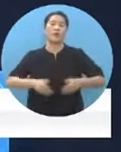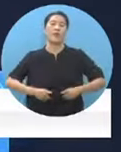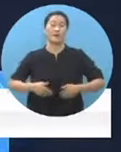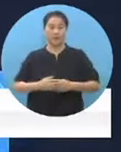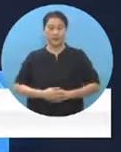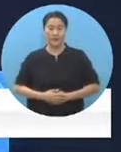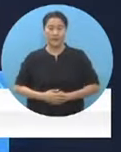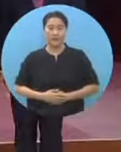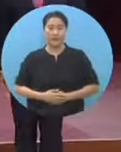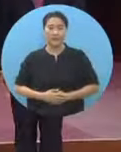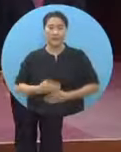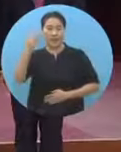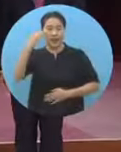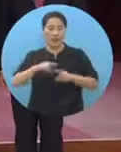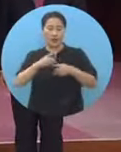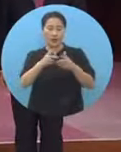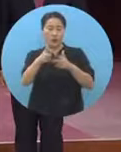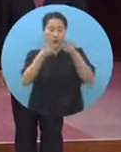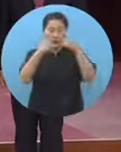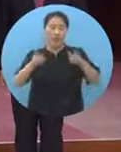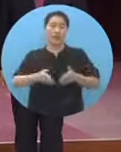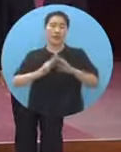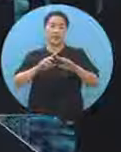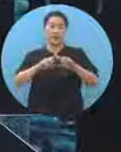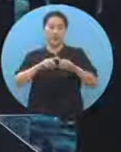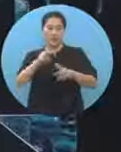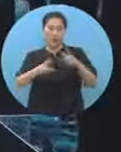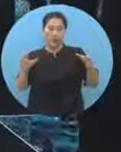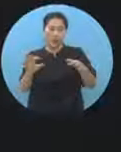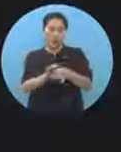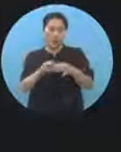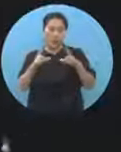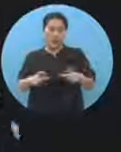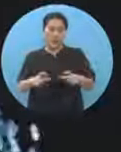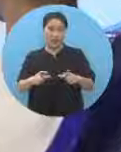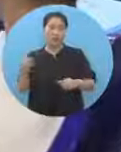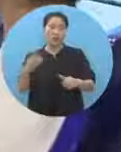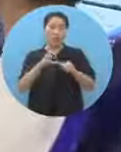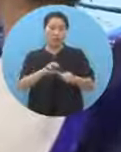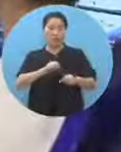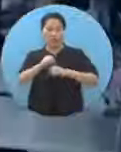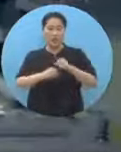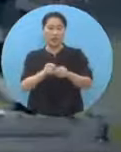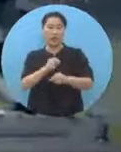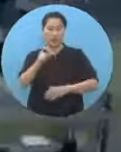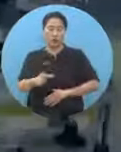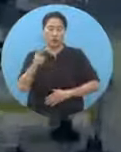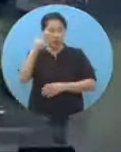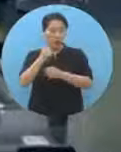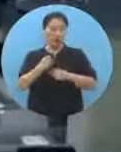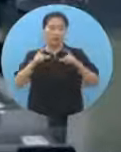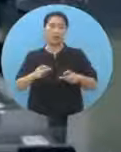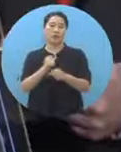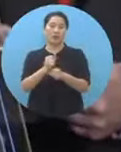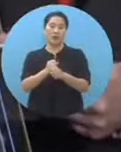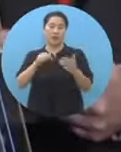반드시 필요합니다. 한전공대 설립, 에너지산업 융복합단지, 규제자유특구,